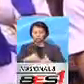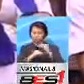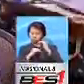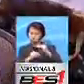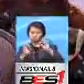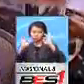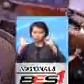tahap terbaik